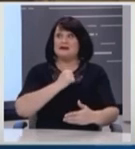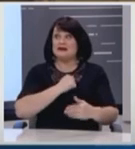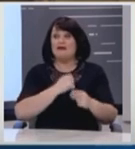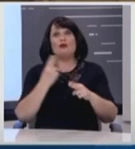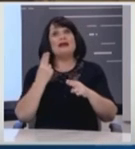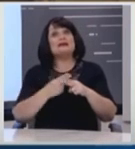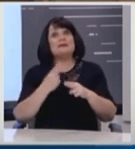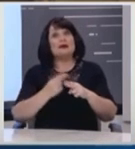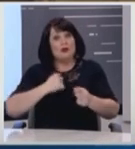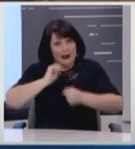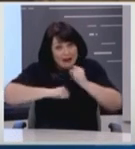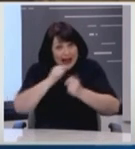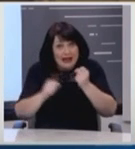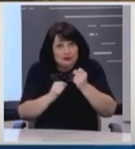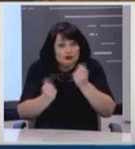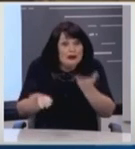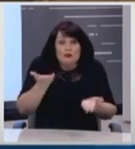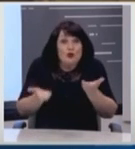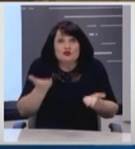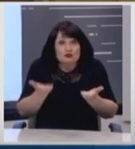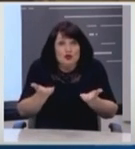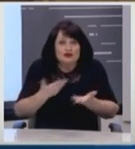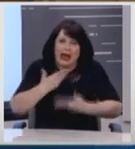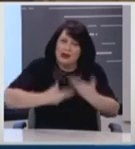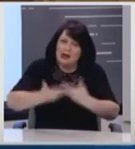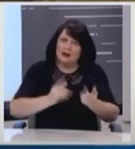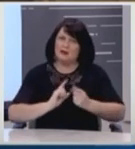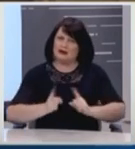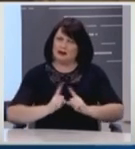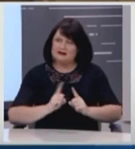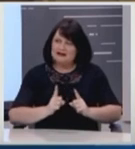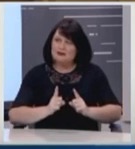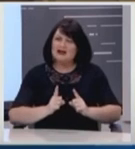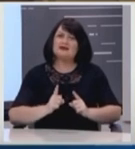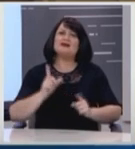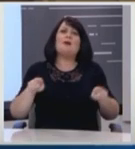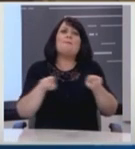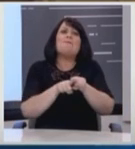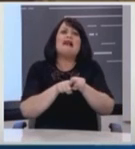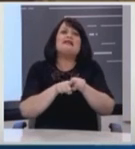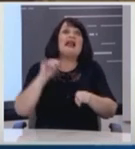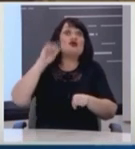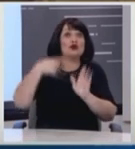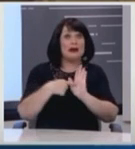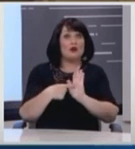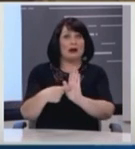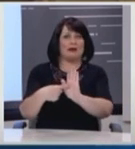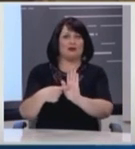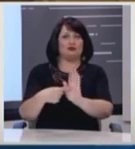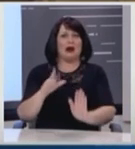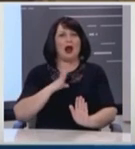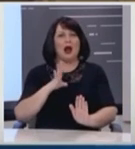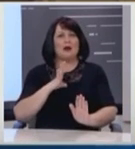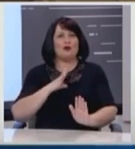στην πάλη για την αλλαγή συσχετισμού, την αλληλεγγύη και κοινή διεθνιστική στάση των λαών κατά